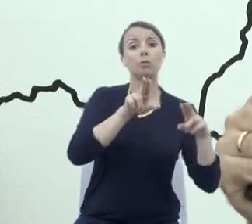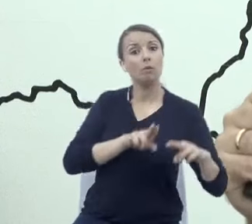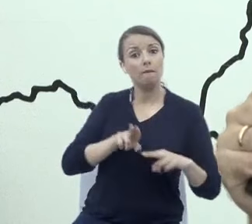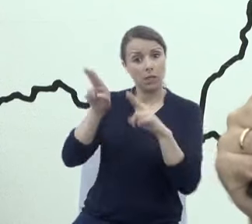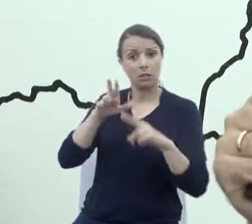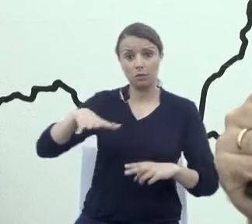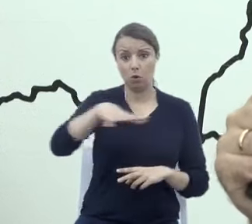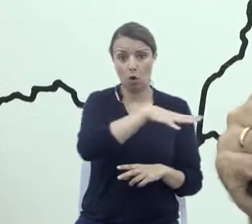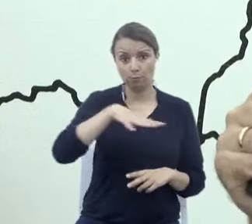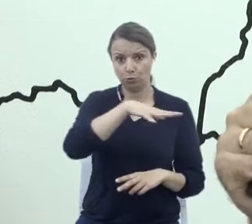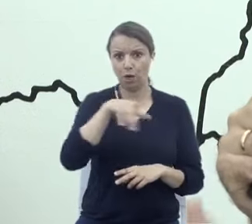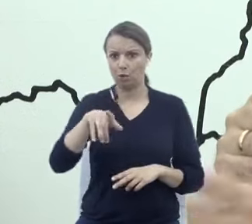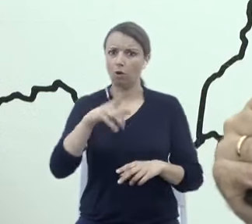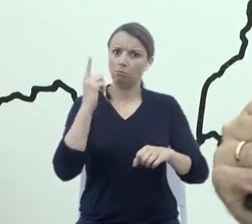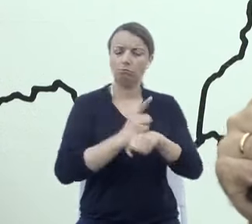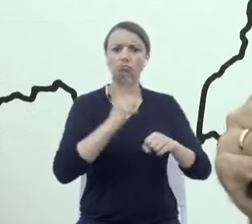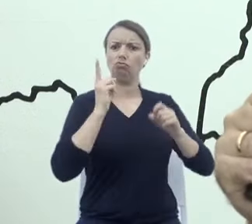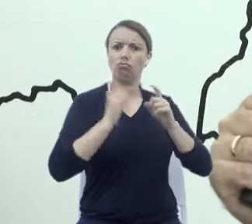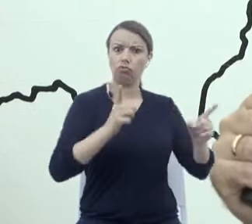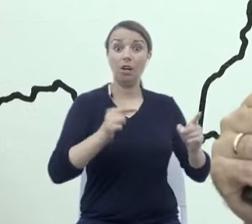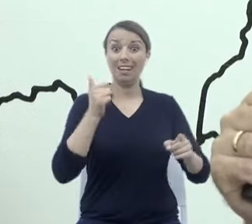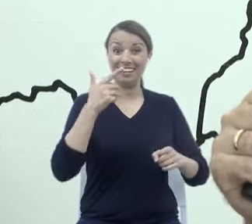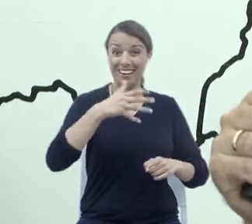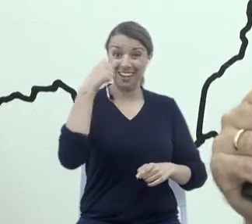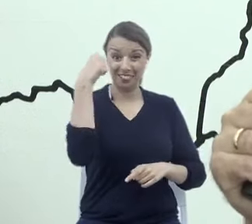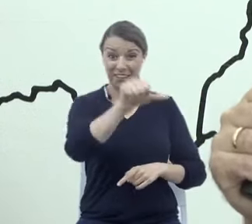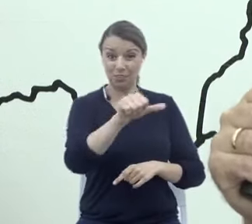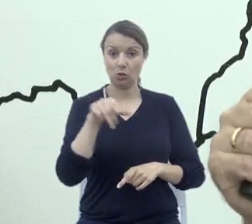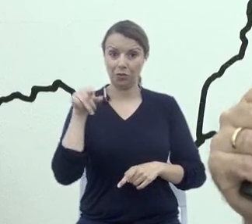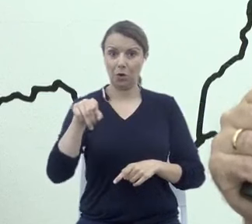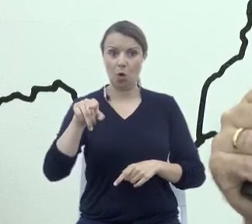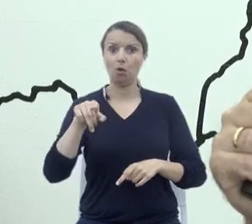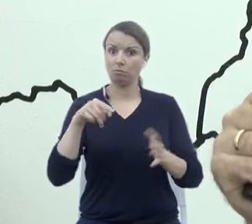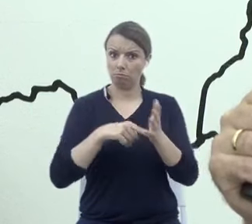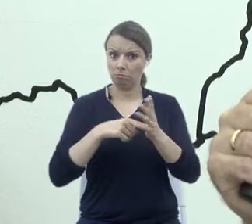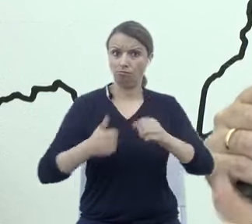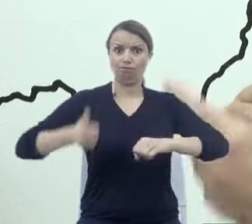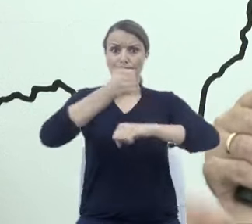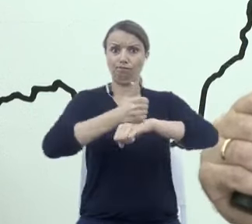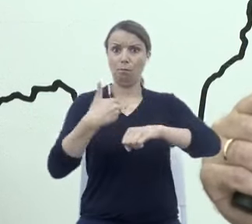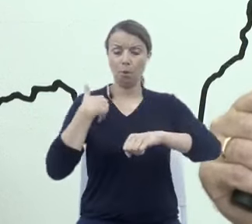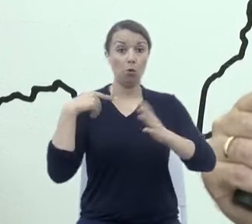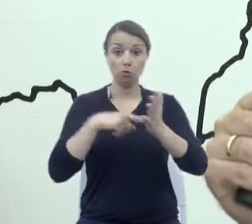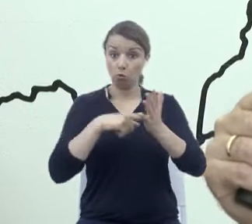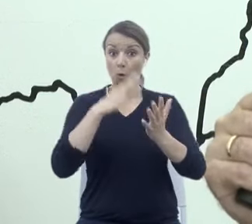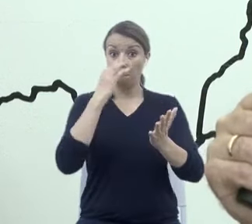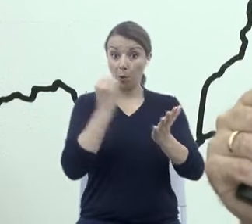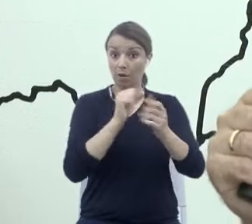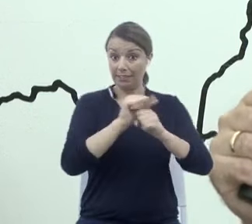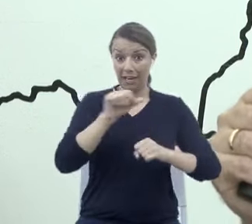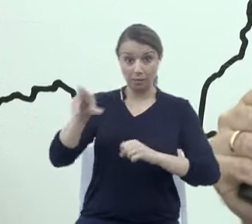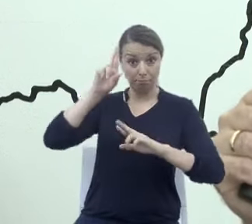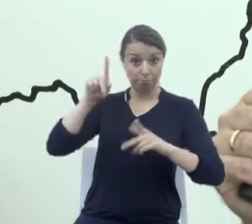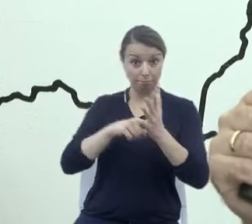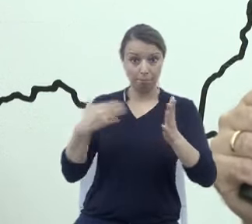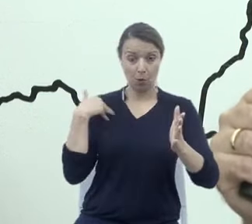terenie, operowanie przez kilka tygodni jest potwierdzone. A on został skierowany na